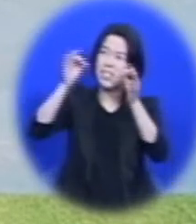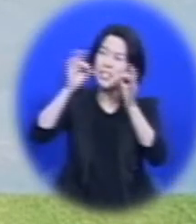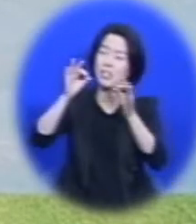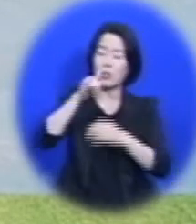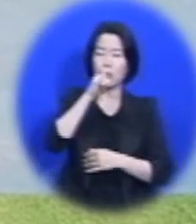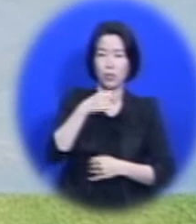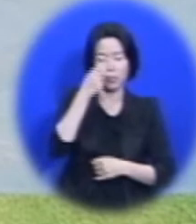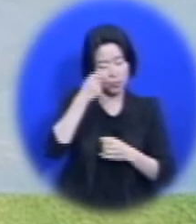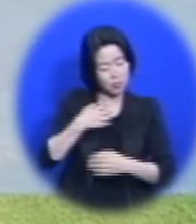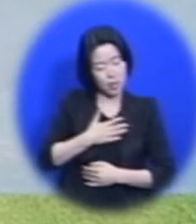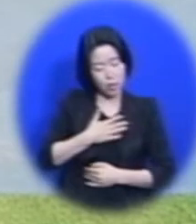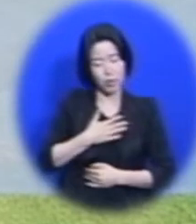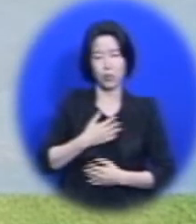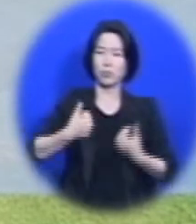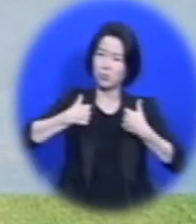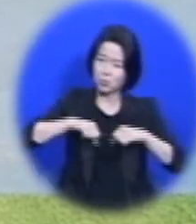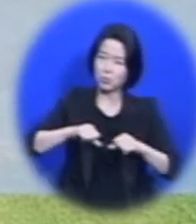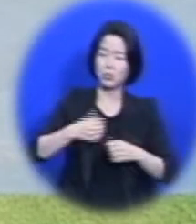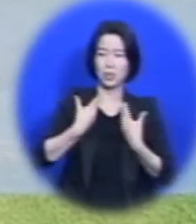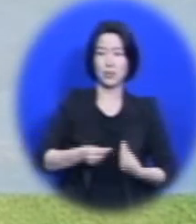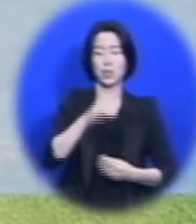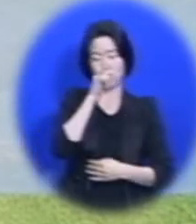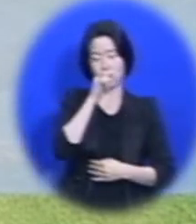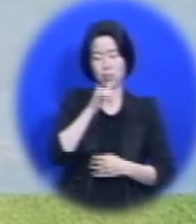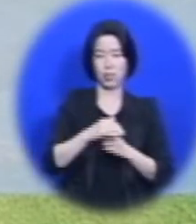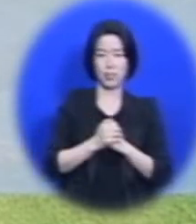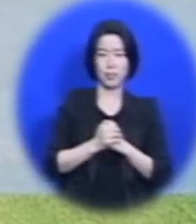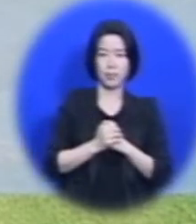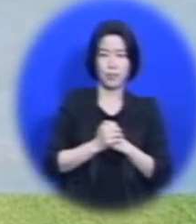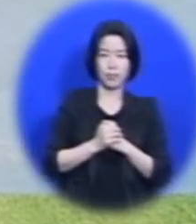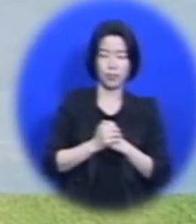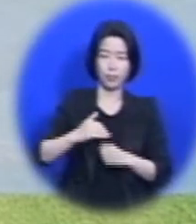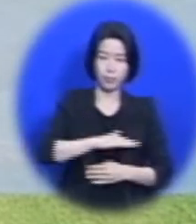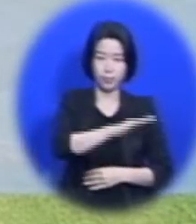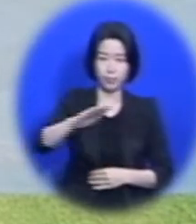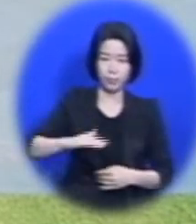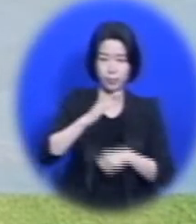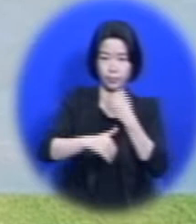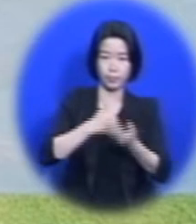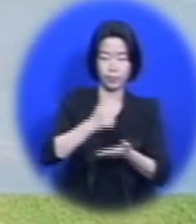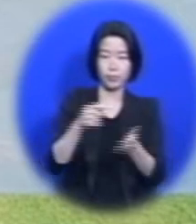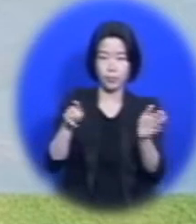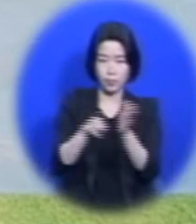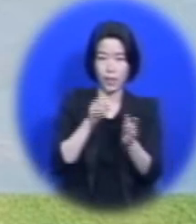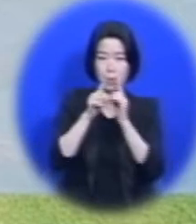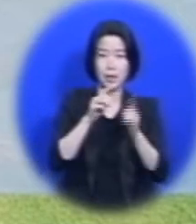슬퍼도 하고 낙심도 하고 하는 거잖아요. 우리가 하나님을 믿는다고